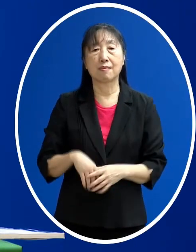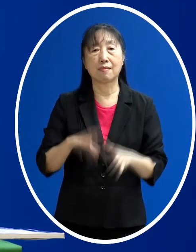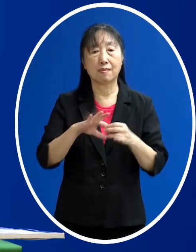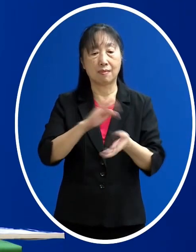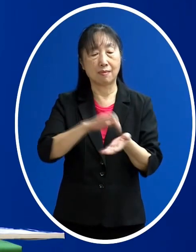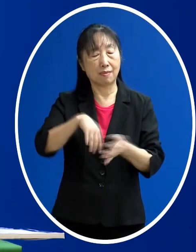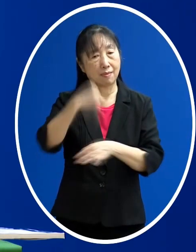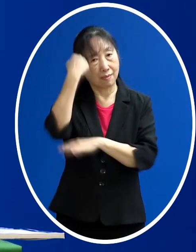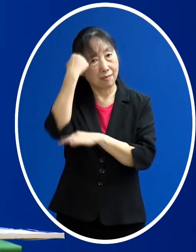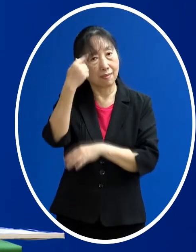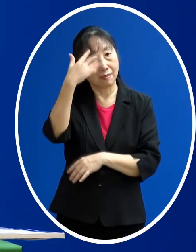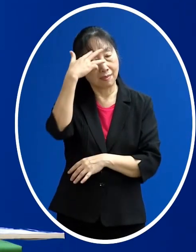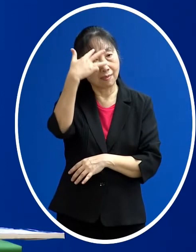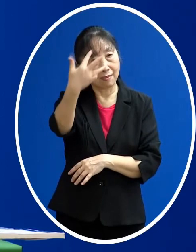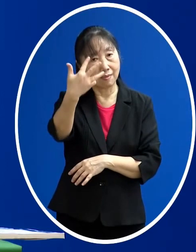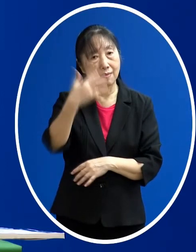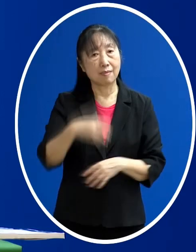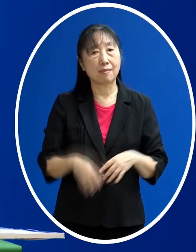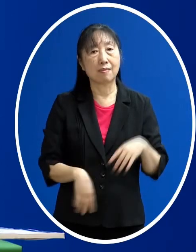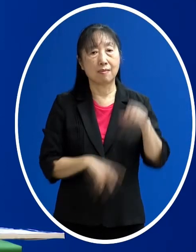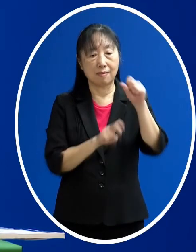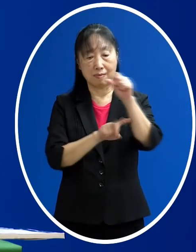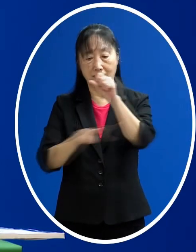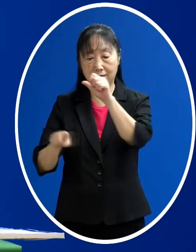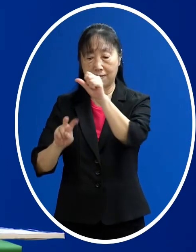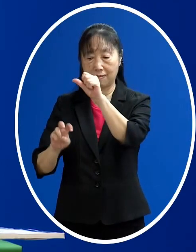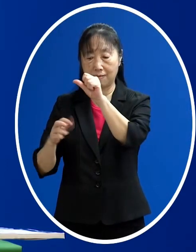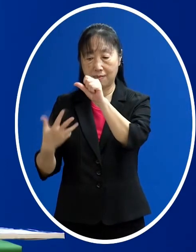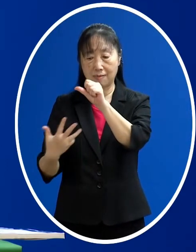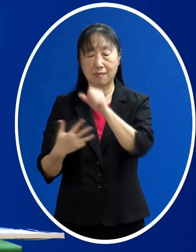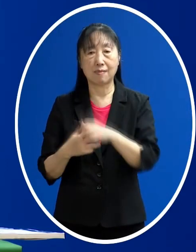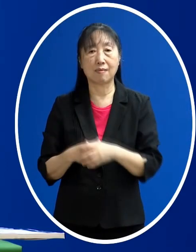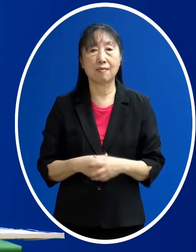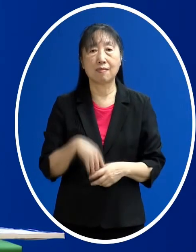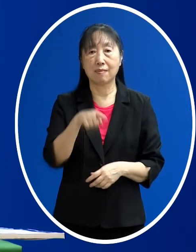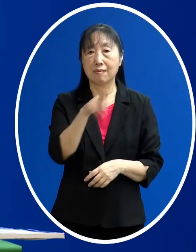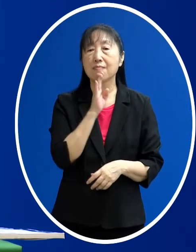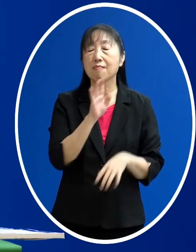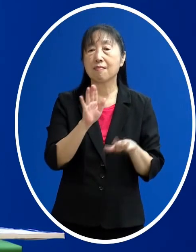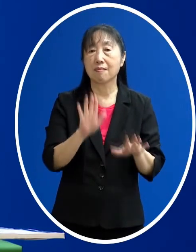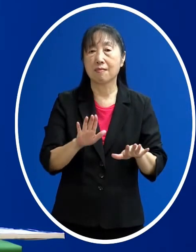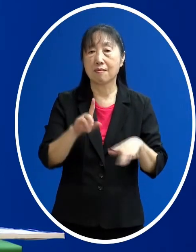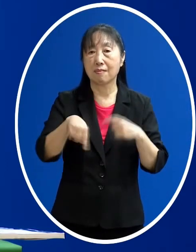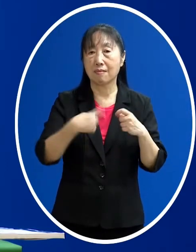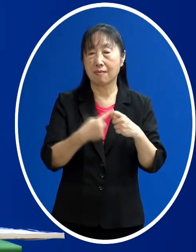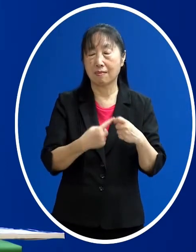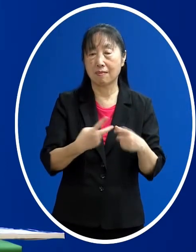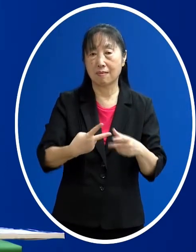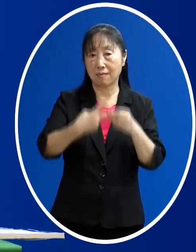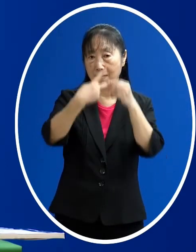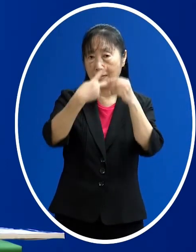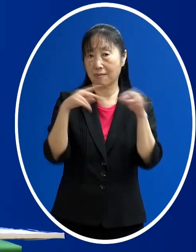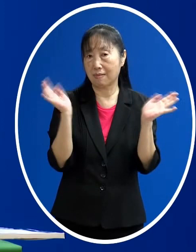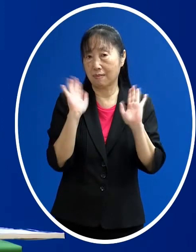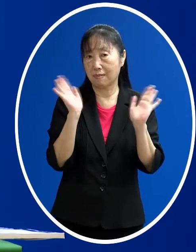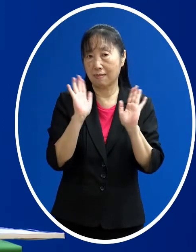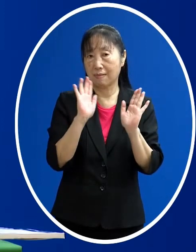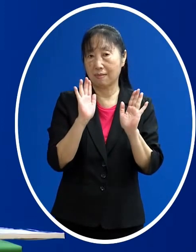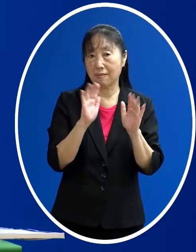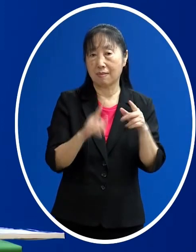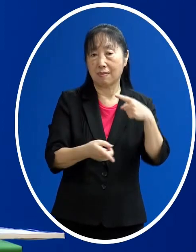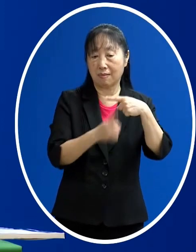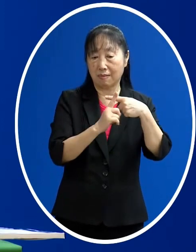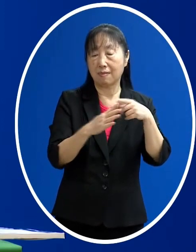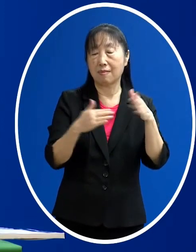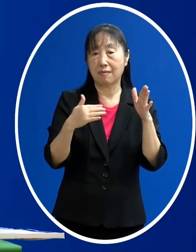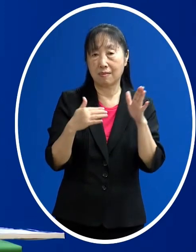是8天，20号到28号。所以这是我们今年这个本土疫情以来第二例这个儿童染疫之后